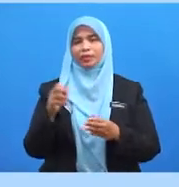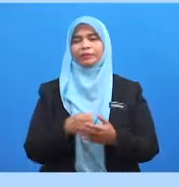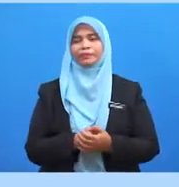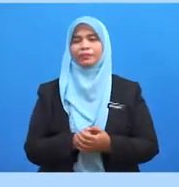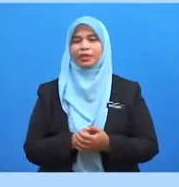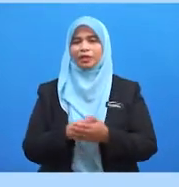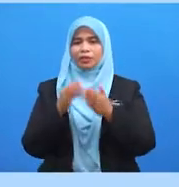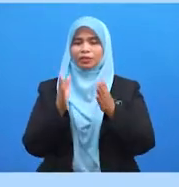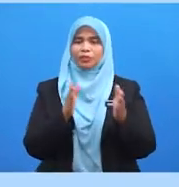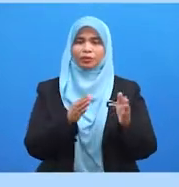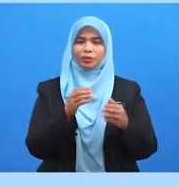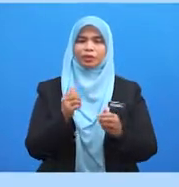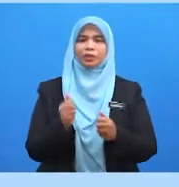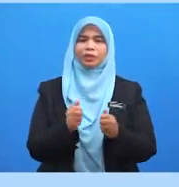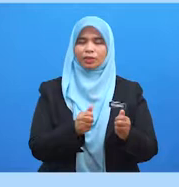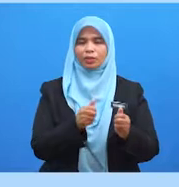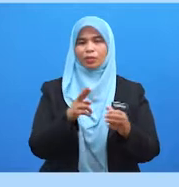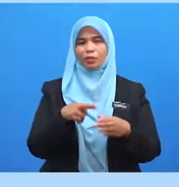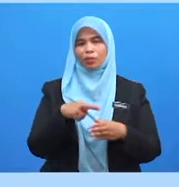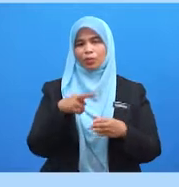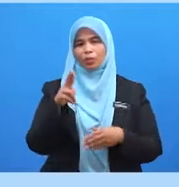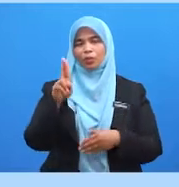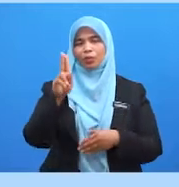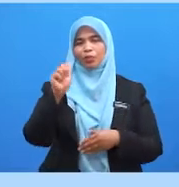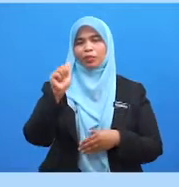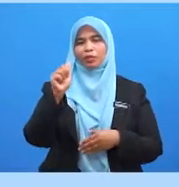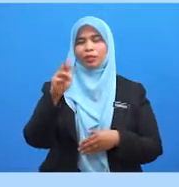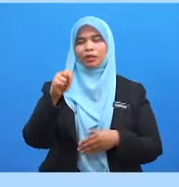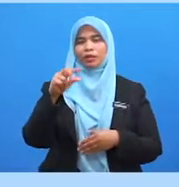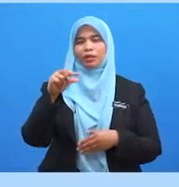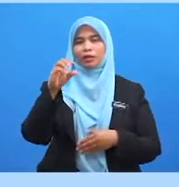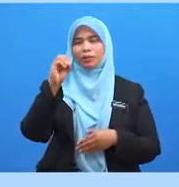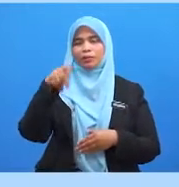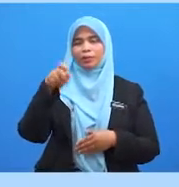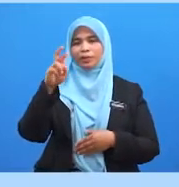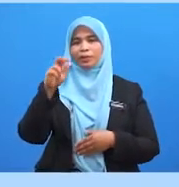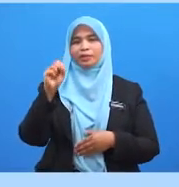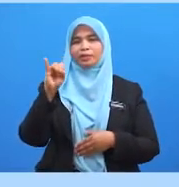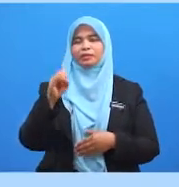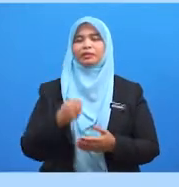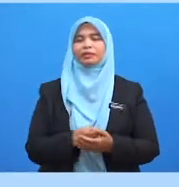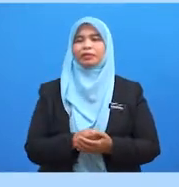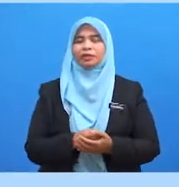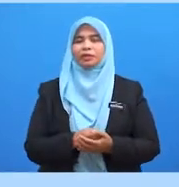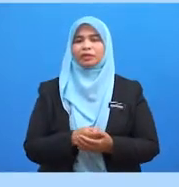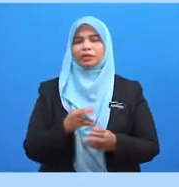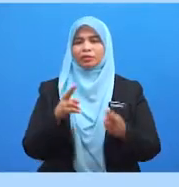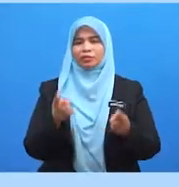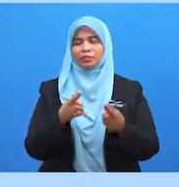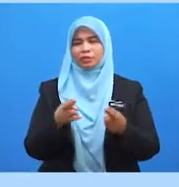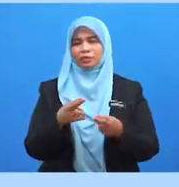operasi. Susun atur ruang operasi berkaitan dengan pelan ruang operasi di